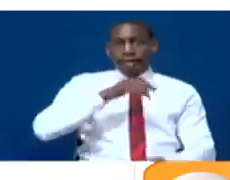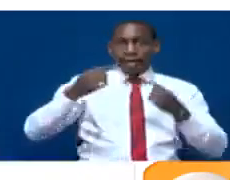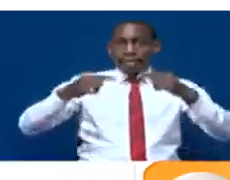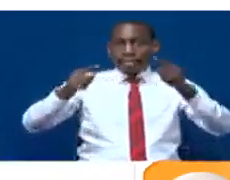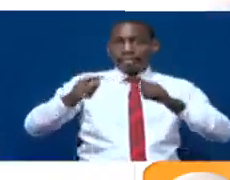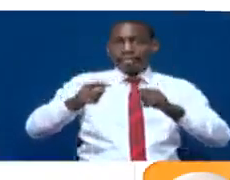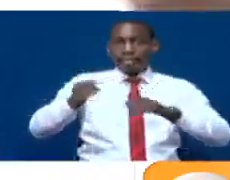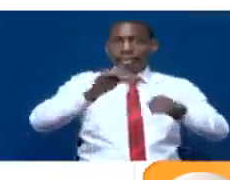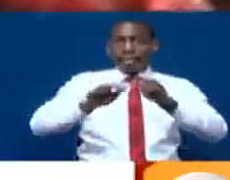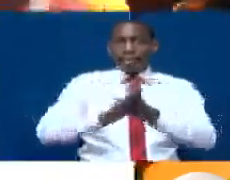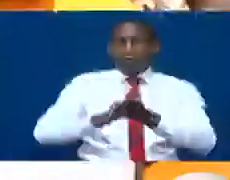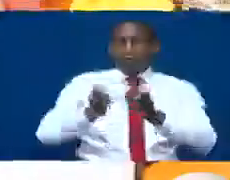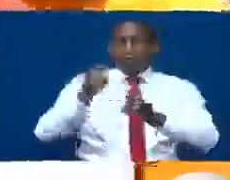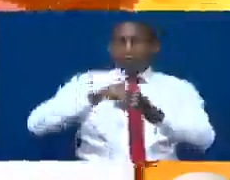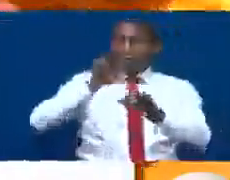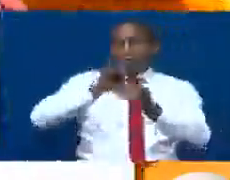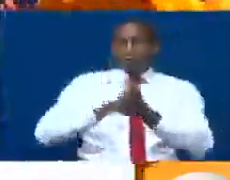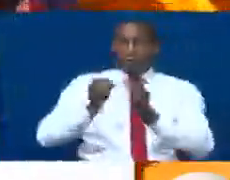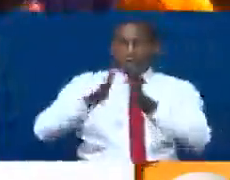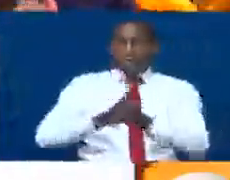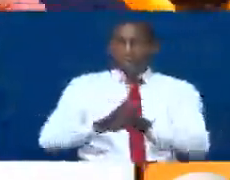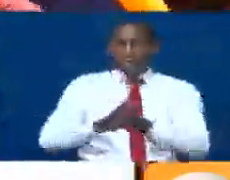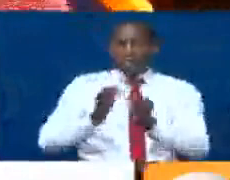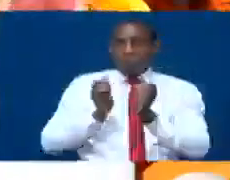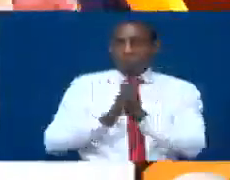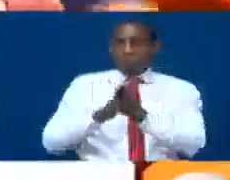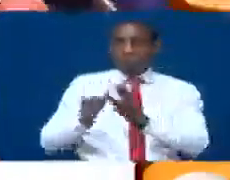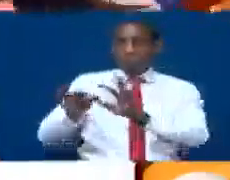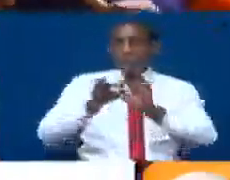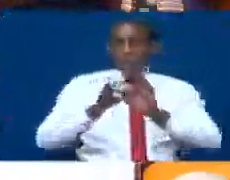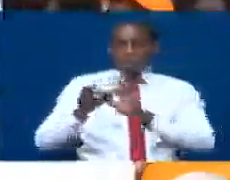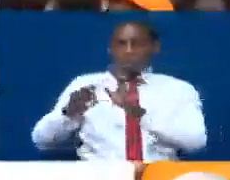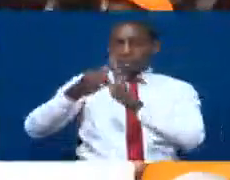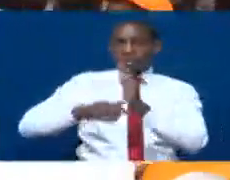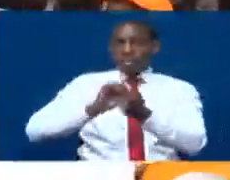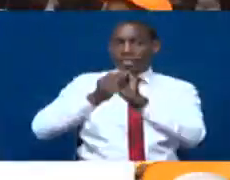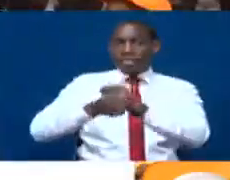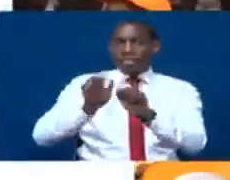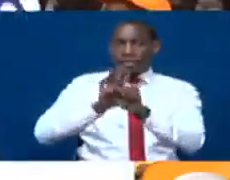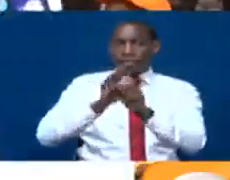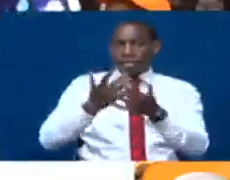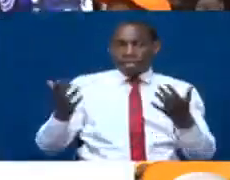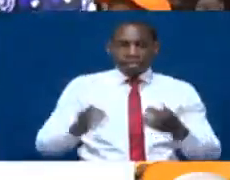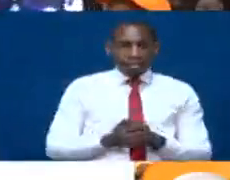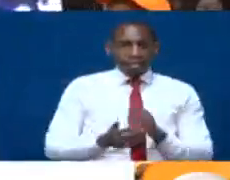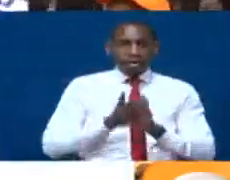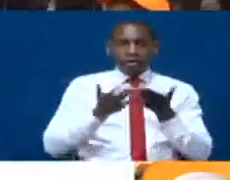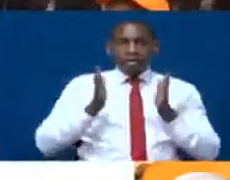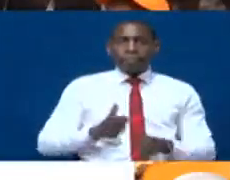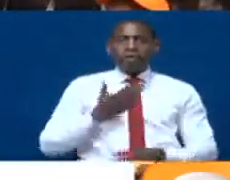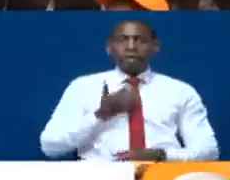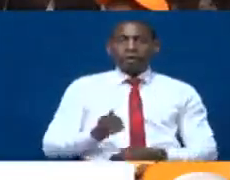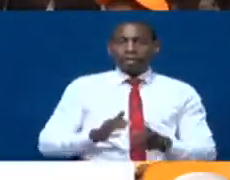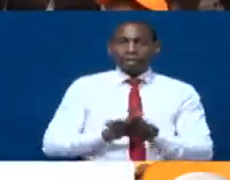atashinda hii kura na round one. Leaders termed the Azimio manifesto a game changer. Hakuna mtu anataka